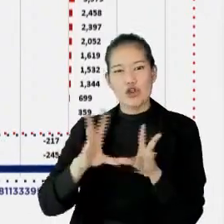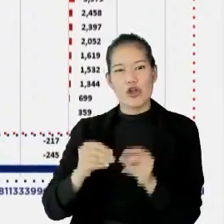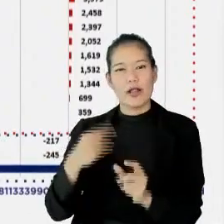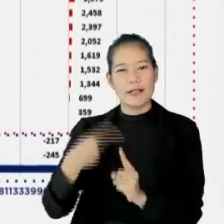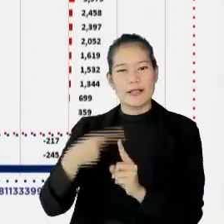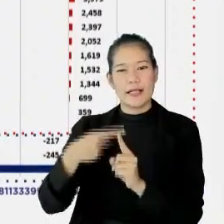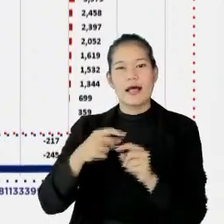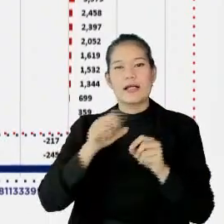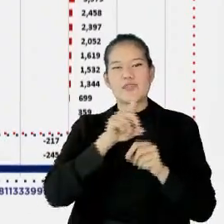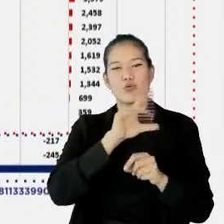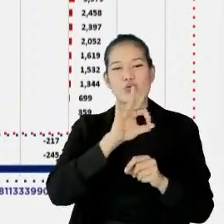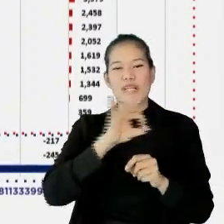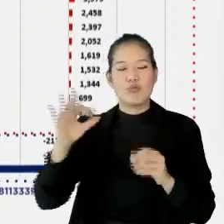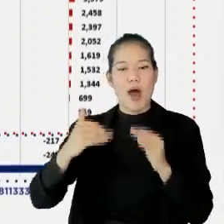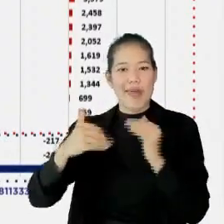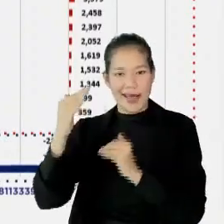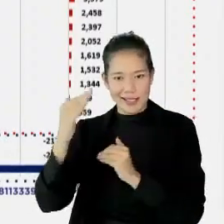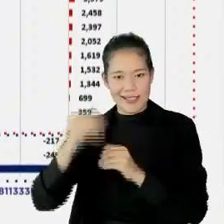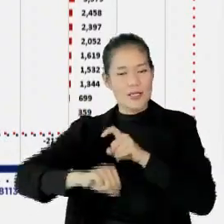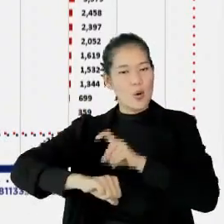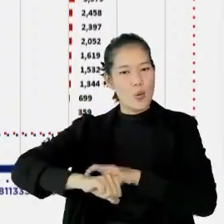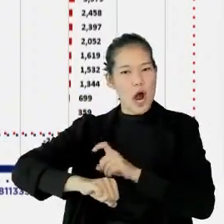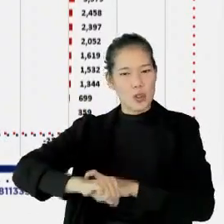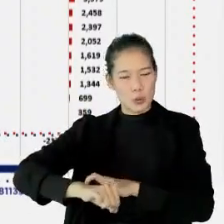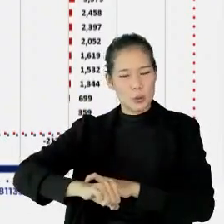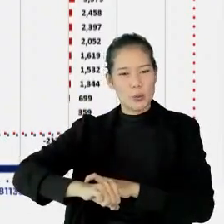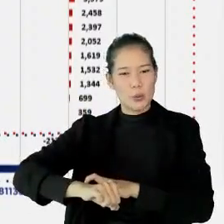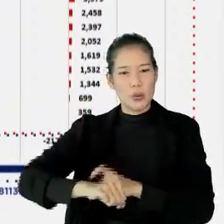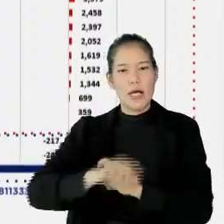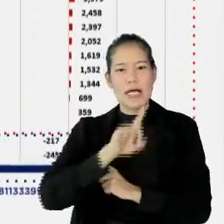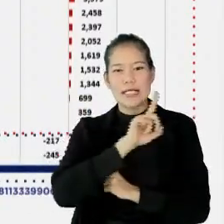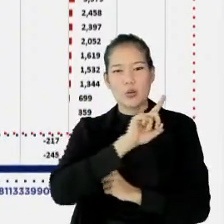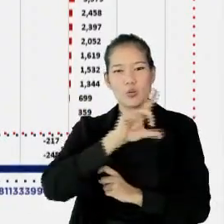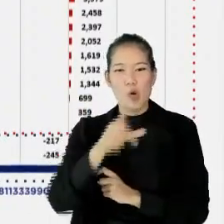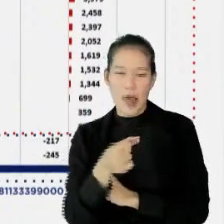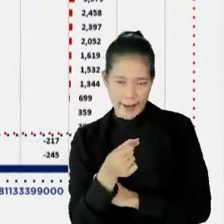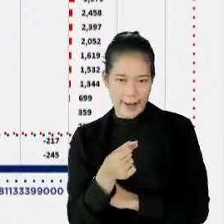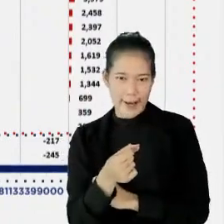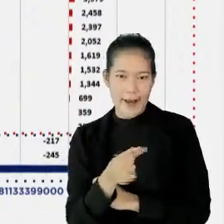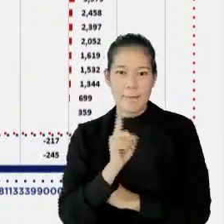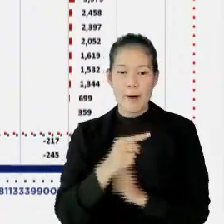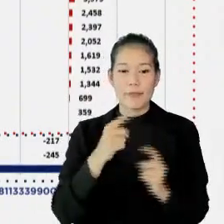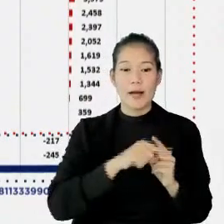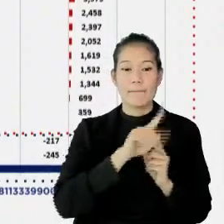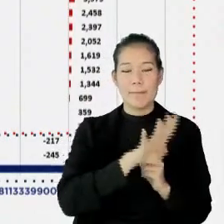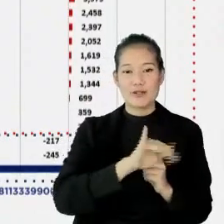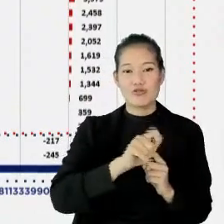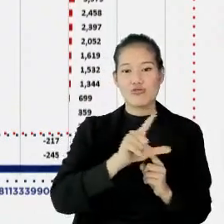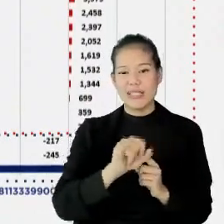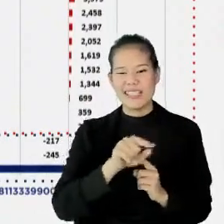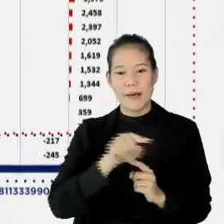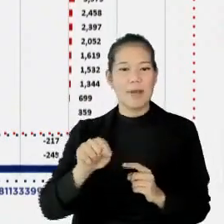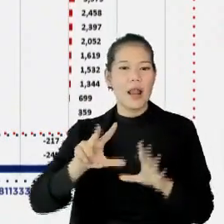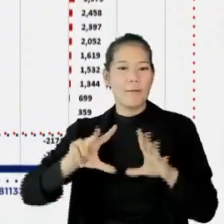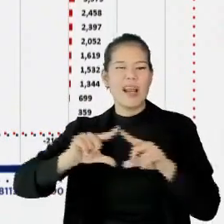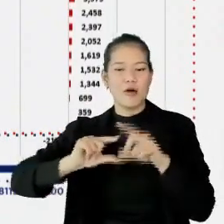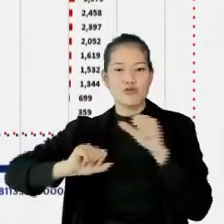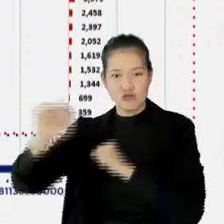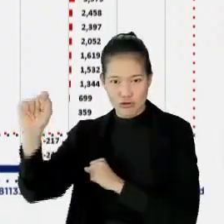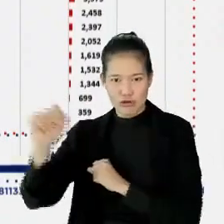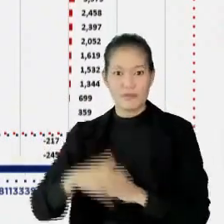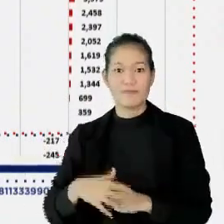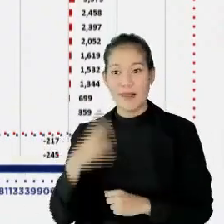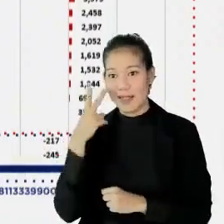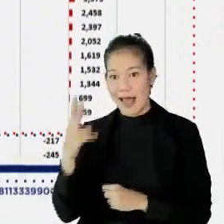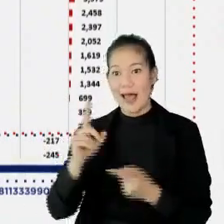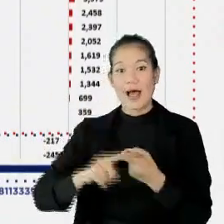kasus aktif di atas 10.000, Dokter Lula, dalam kurun waktu 1 bulan lah, karena dari tanggal 4 Juli ke 8 Agustus gitu ya. Nah, di